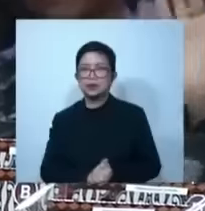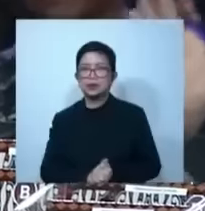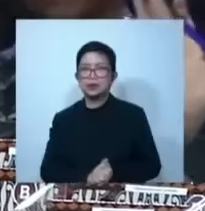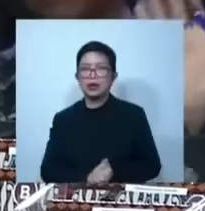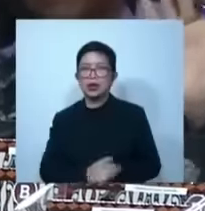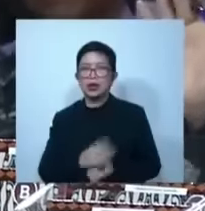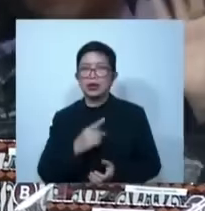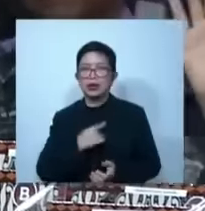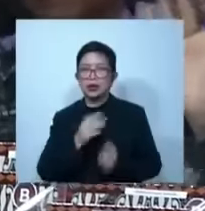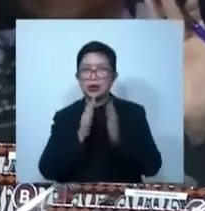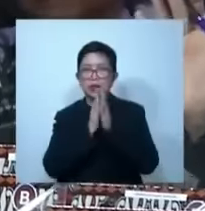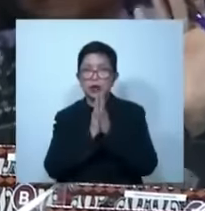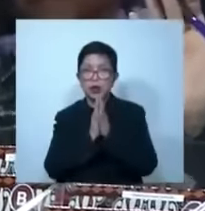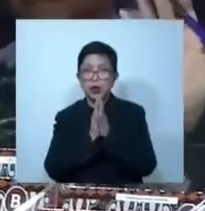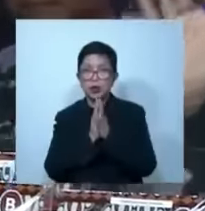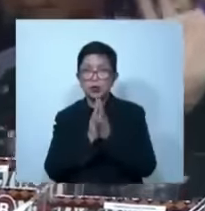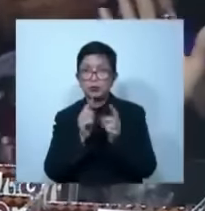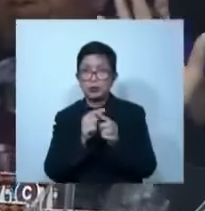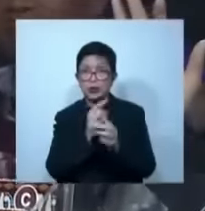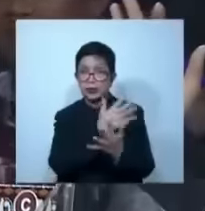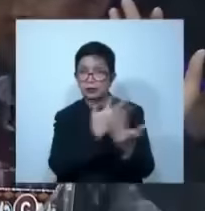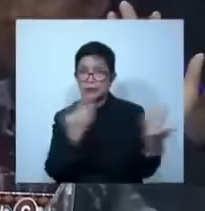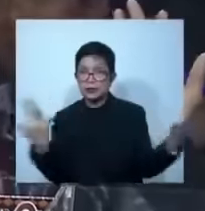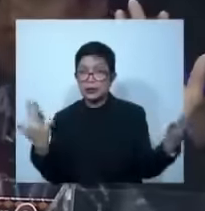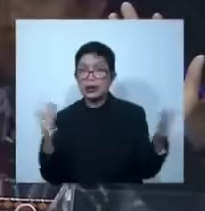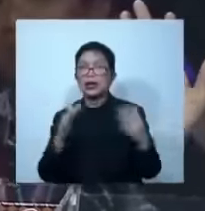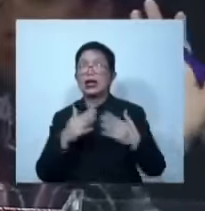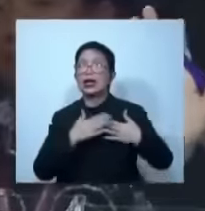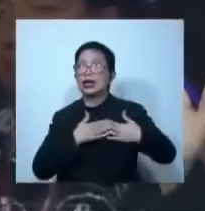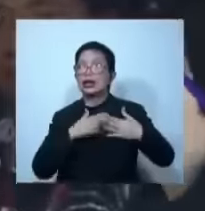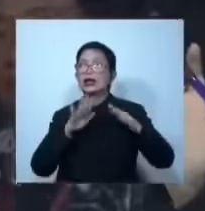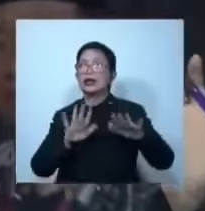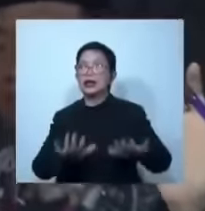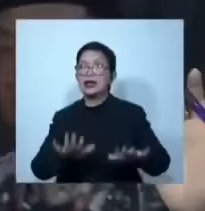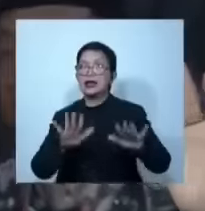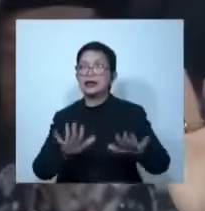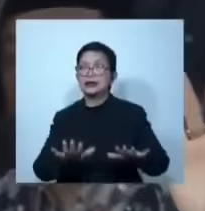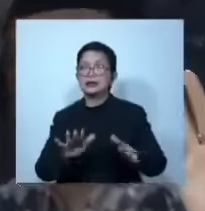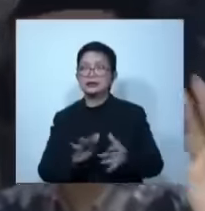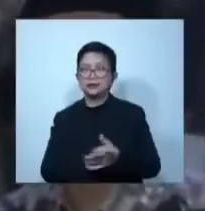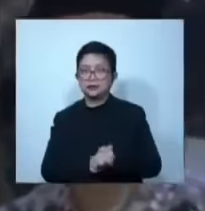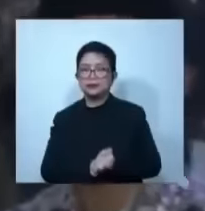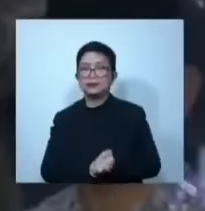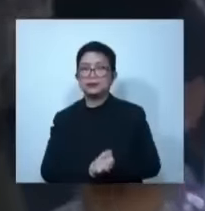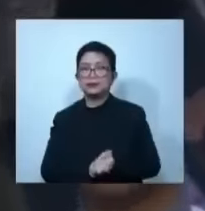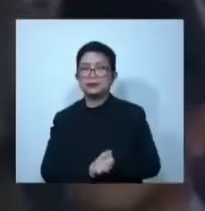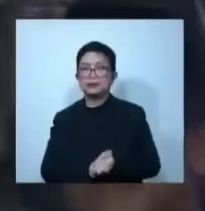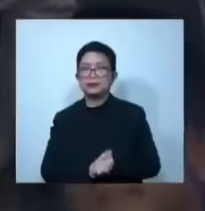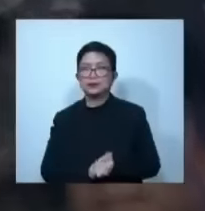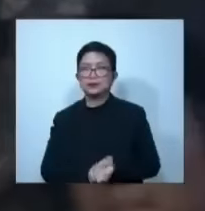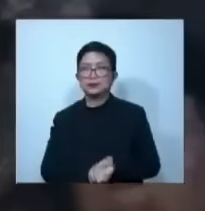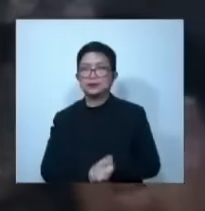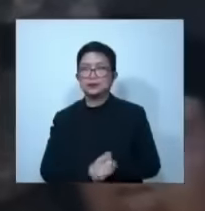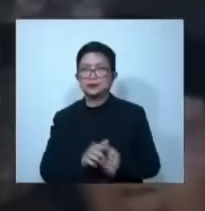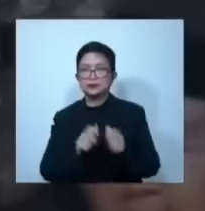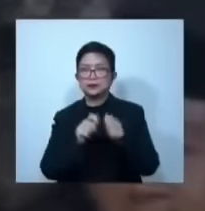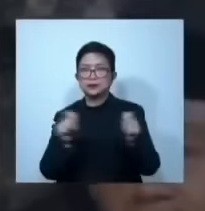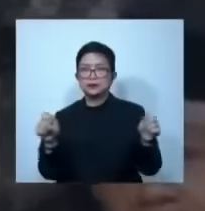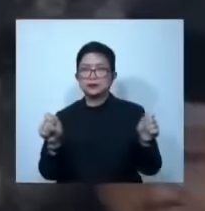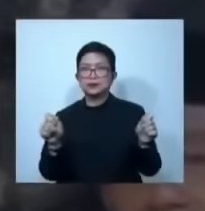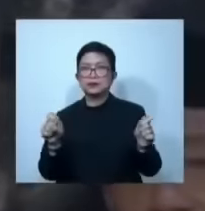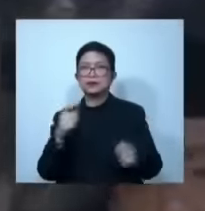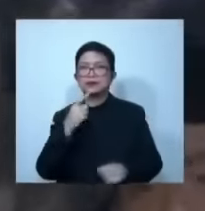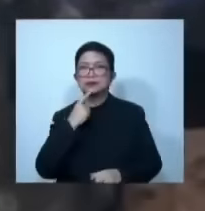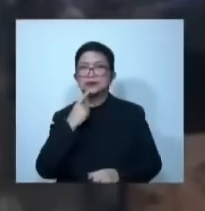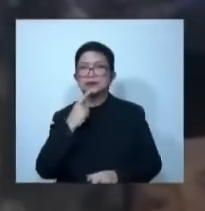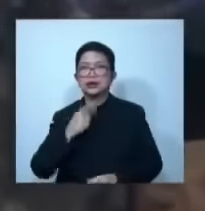Kami mohon kepada hadirin untuk tenang, untuk menjaga kelancaran debat. Silakan Bapak dipersilakan kepada moderator.